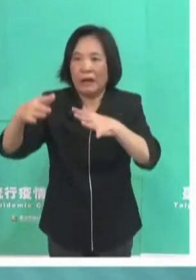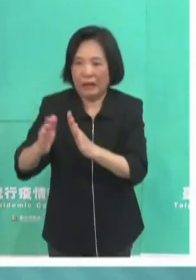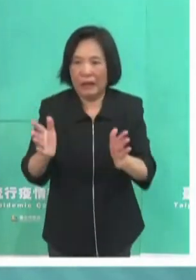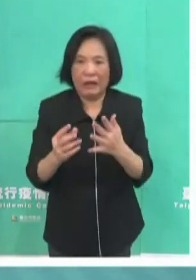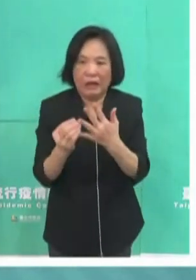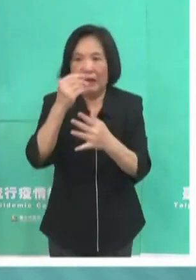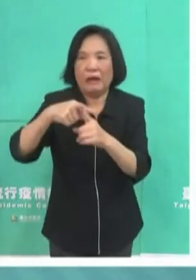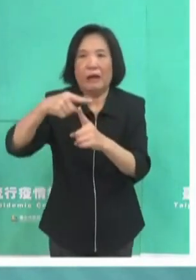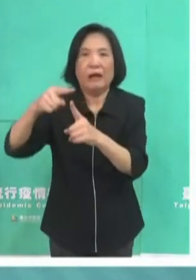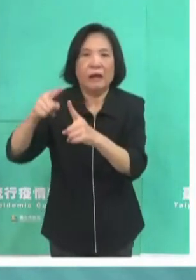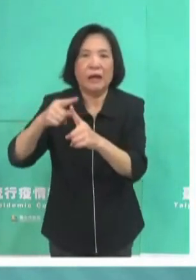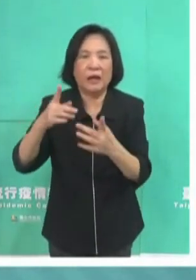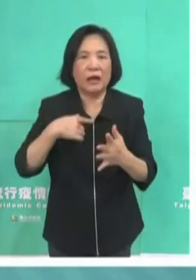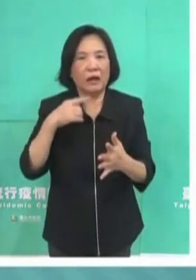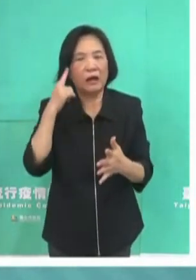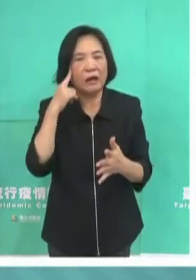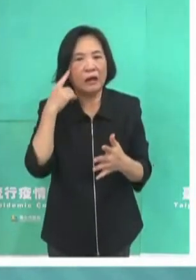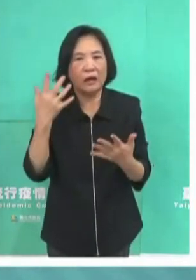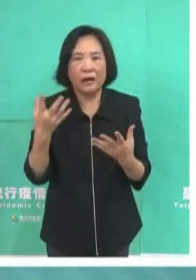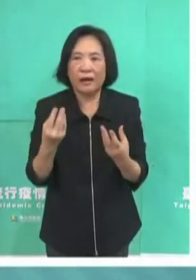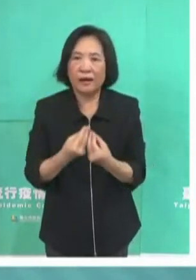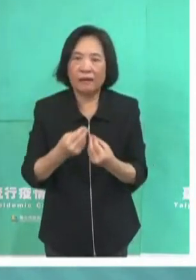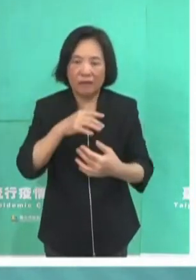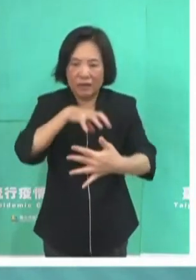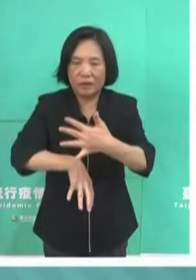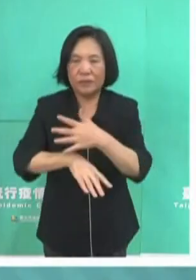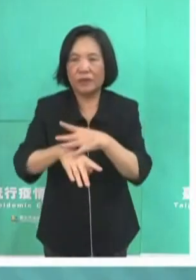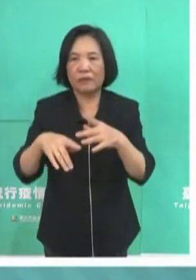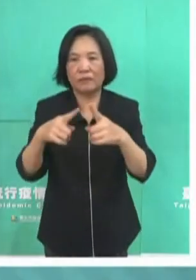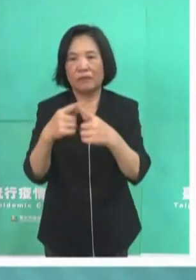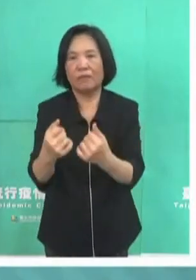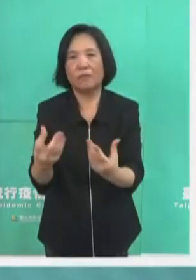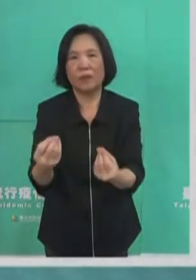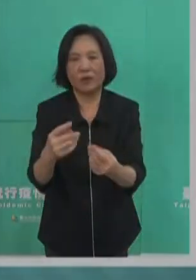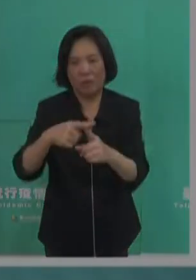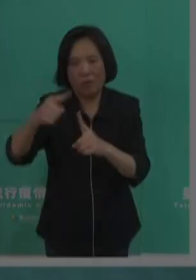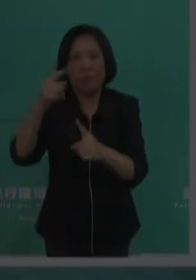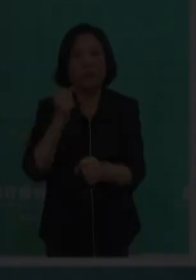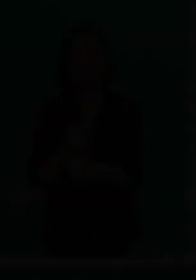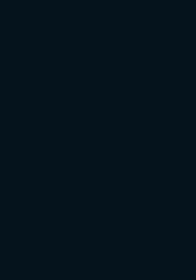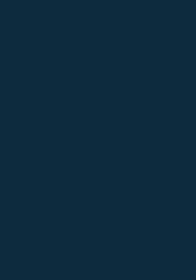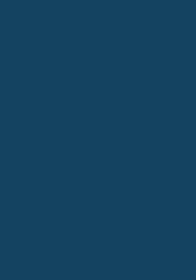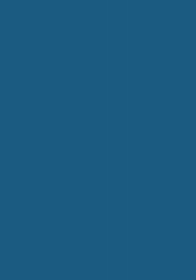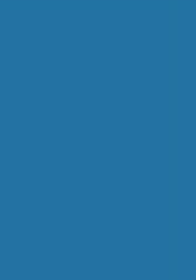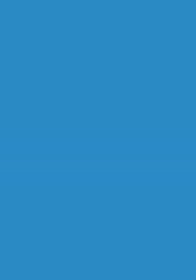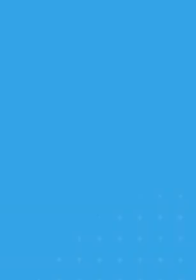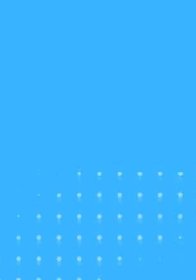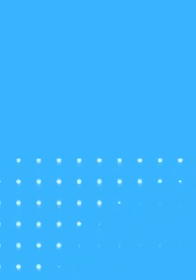全部升级成防疫专责旅馆？里面也没有病人啊，你升级干什么？